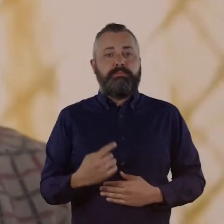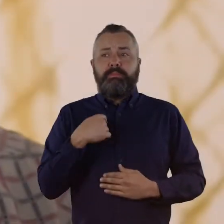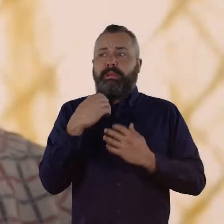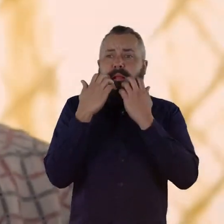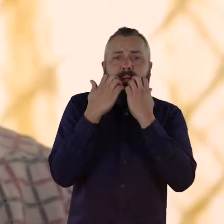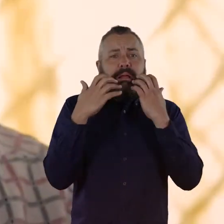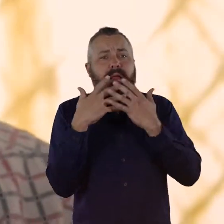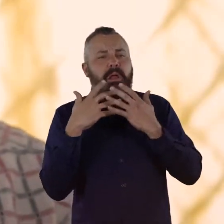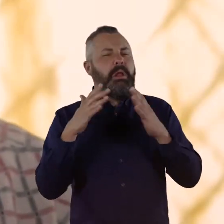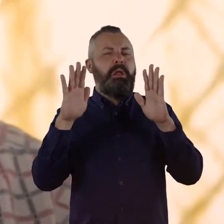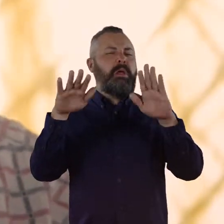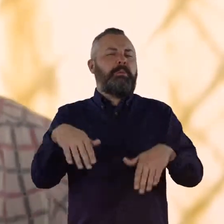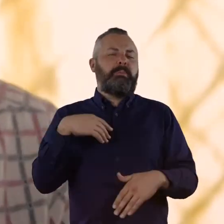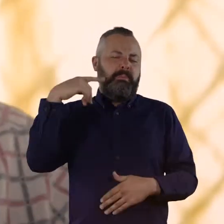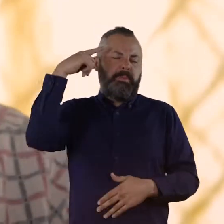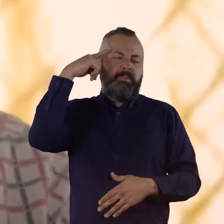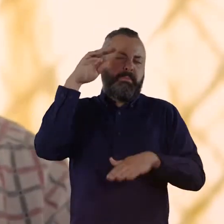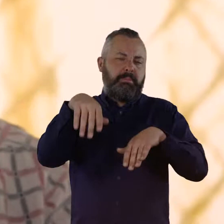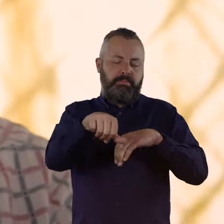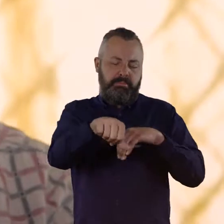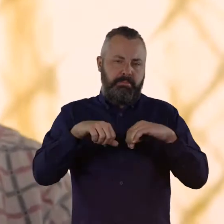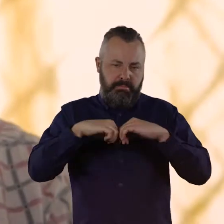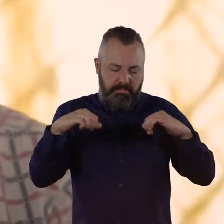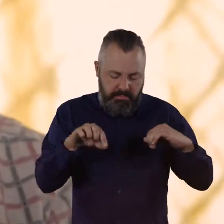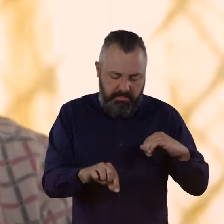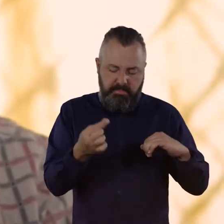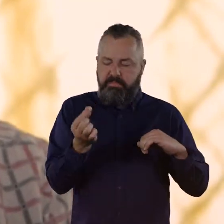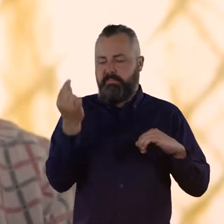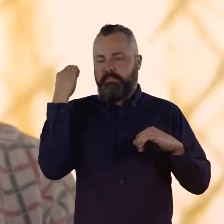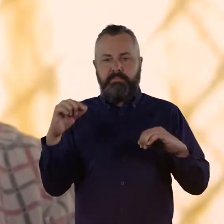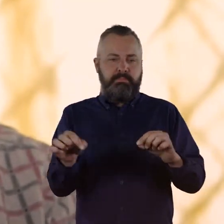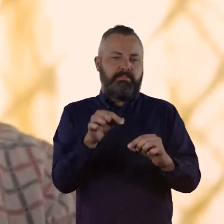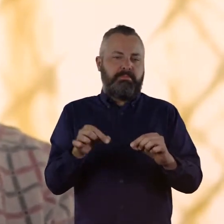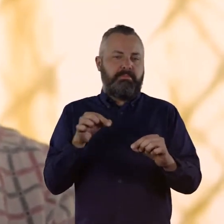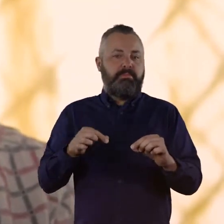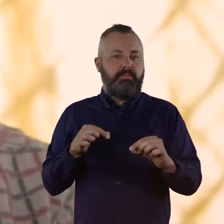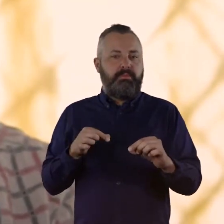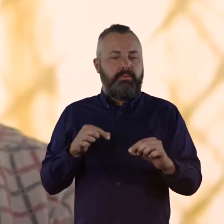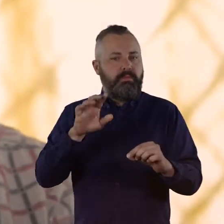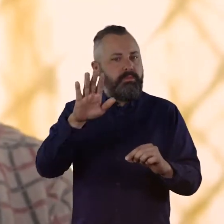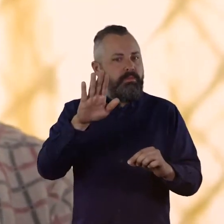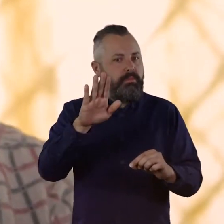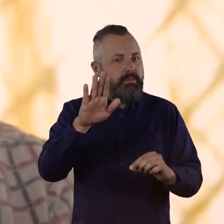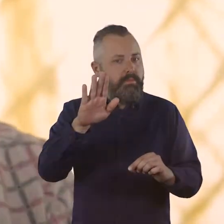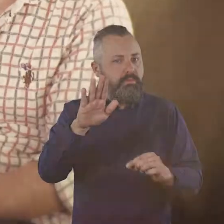Je n'avais pas peur. Je croyais qu'il s'agissait simplement de retirer la balle, mais je n'étais pas sûr.